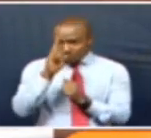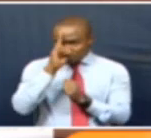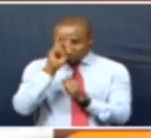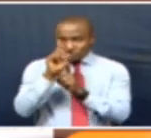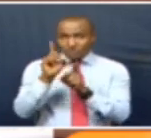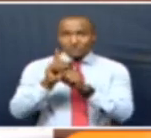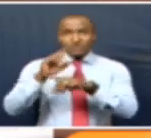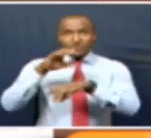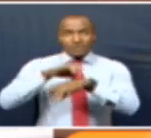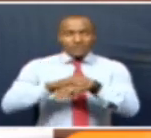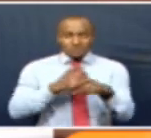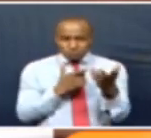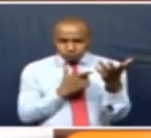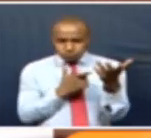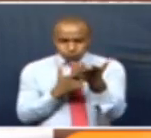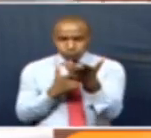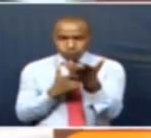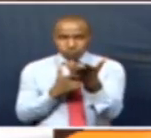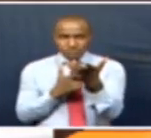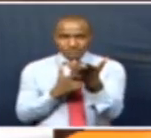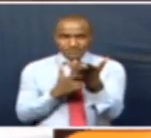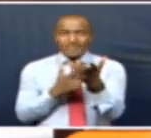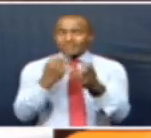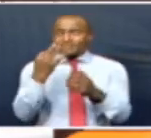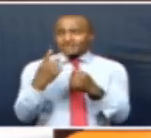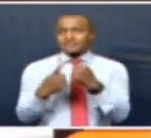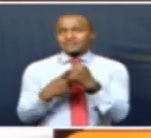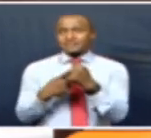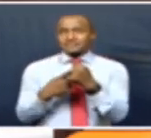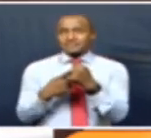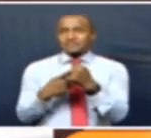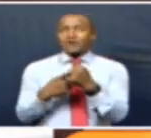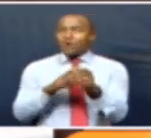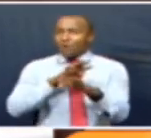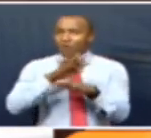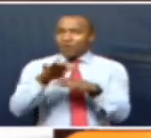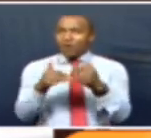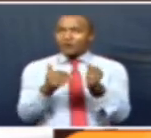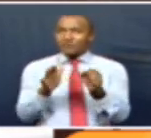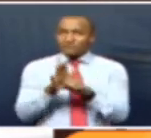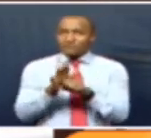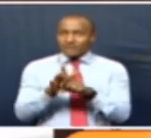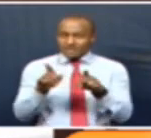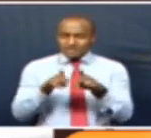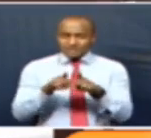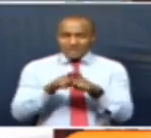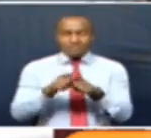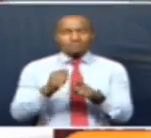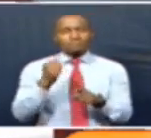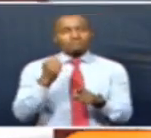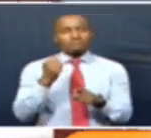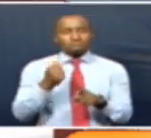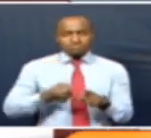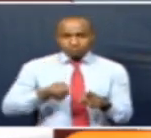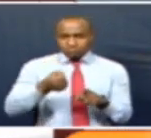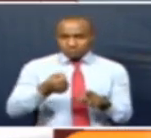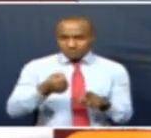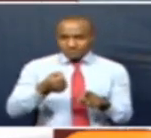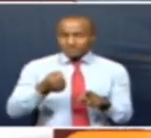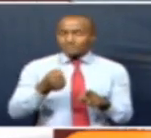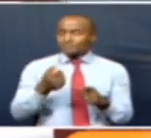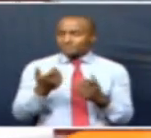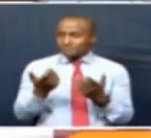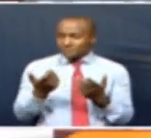bunduki aina ya AK-47-36 zilizokuwa zimejazwa risasi na visu vya kijeshi. Upande wa mashtaka umeomba